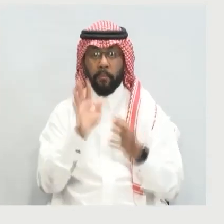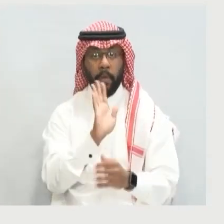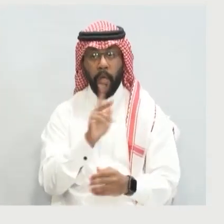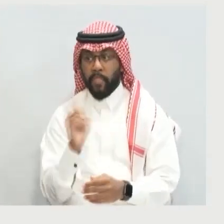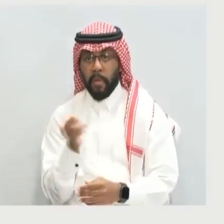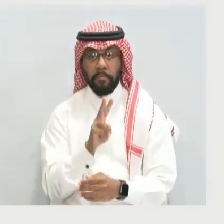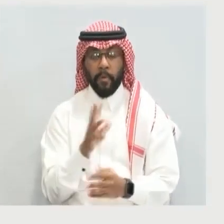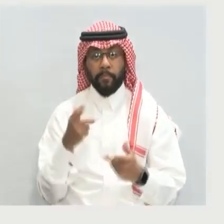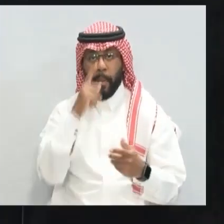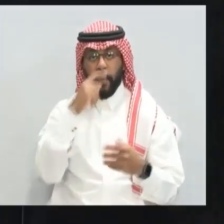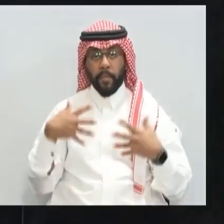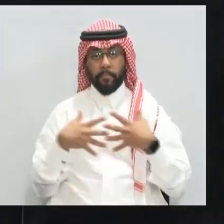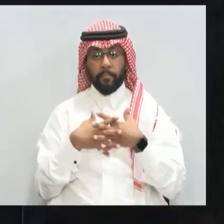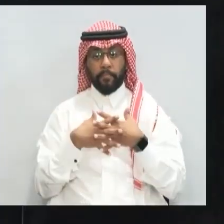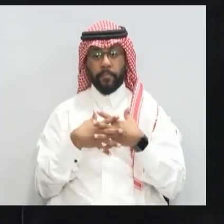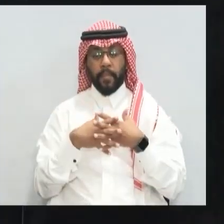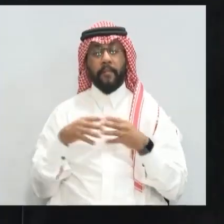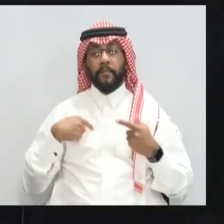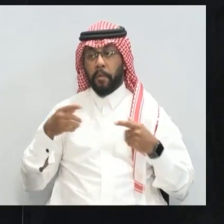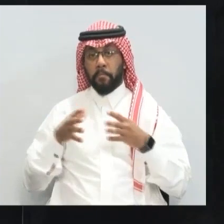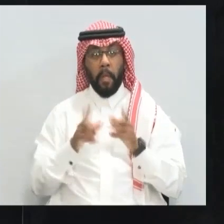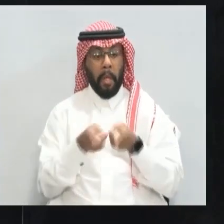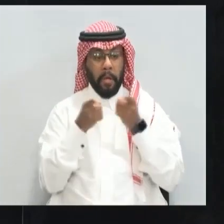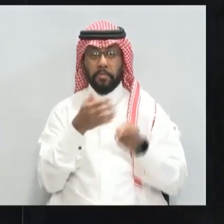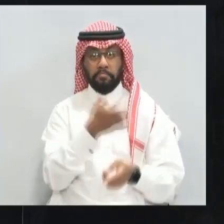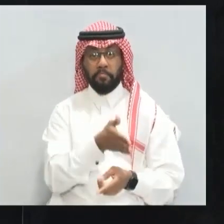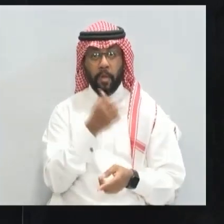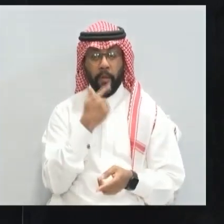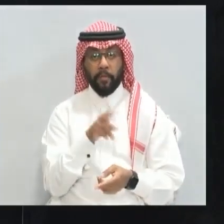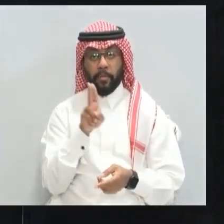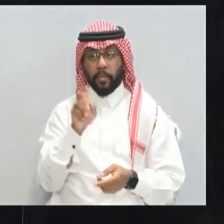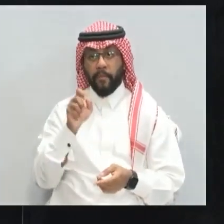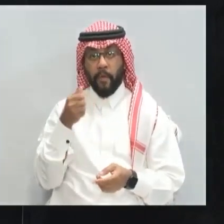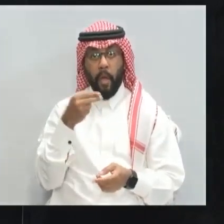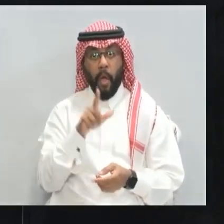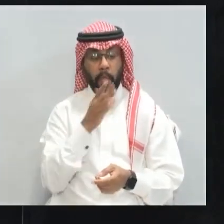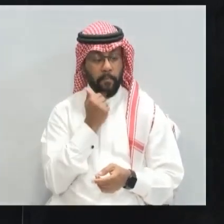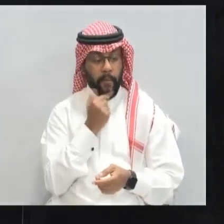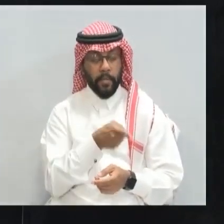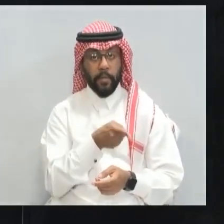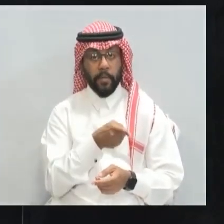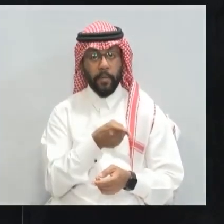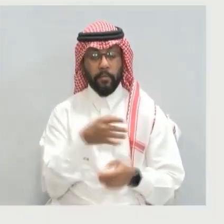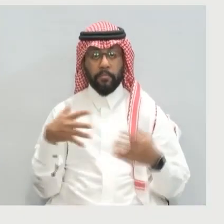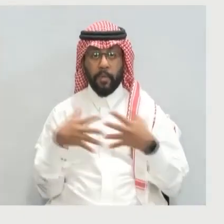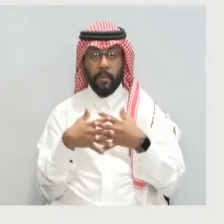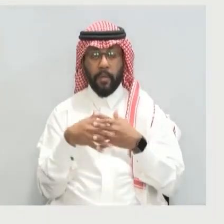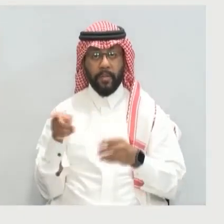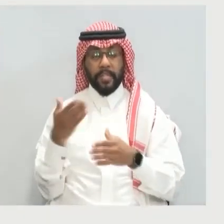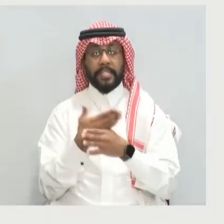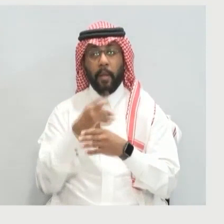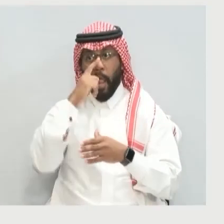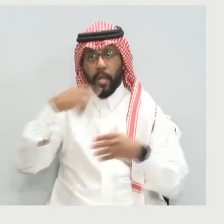قد نخلط مادتين مع بعض ولكن لا يعطيني تفاعل اذا ليس من الضروري ان يكون هناك تفاعل حتى